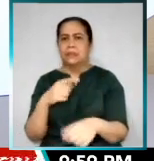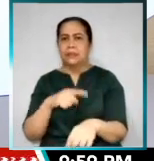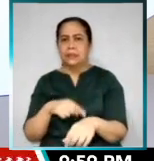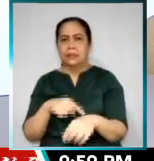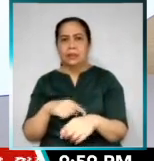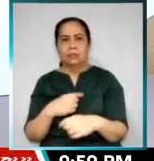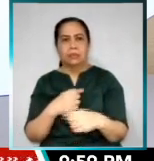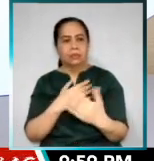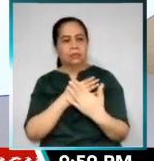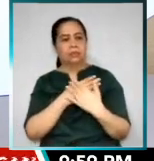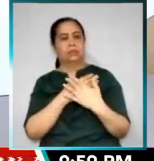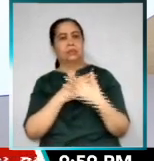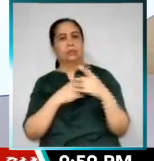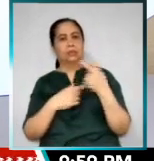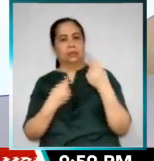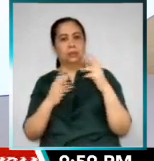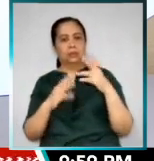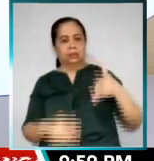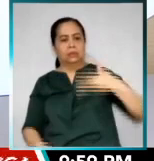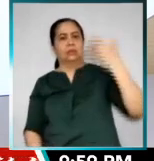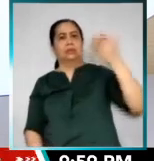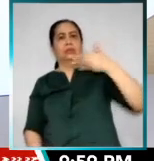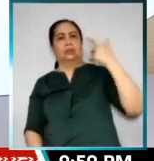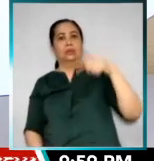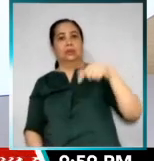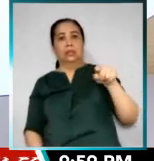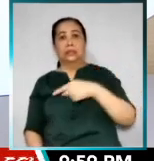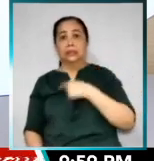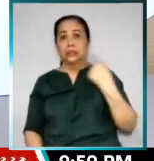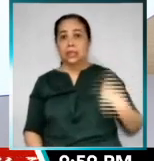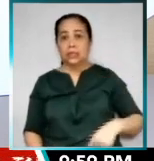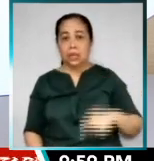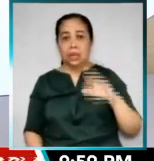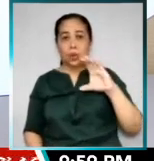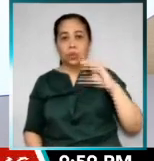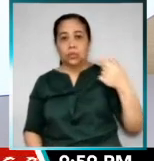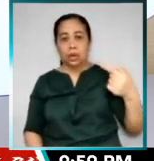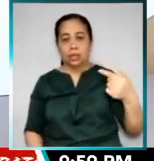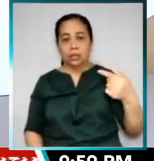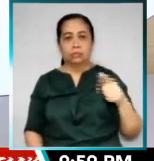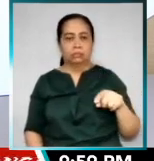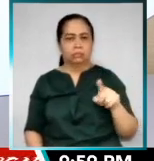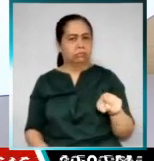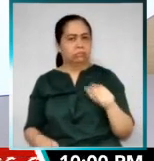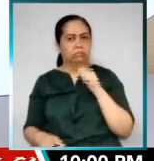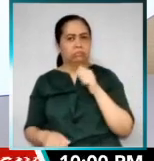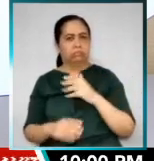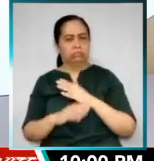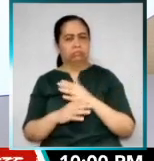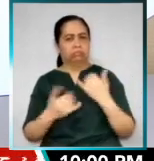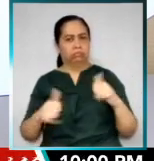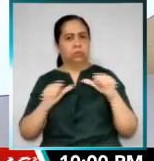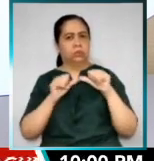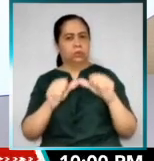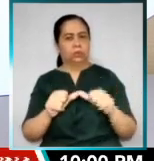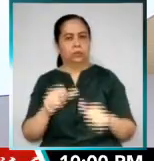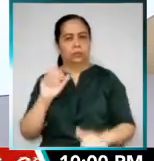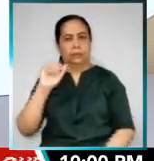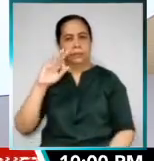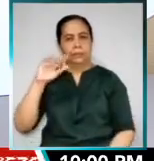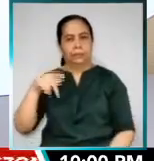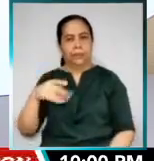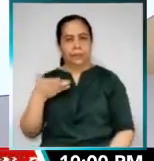at tinangkang itaboy ng China Coast Guard. Pero hindi nagpatinag ang ating Air Force. May report si Chino